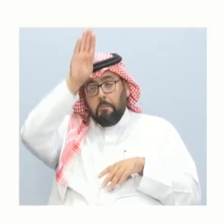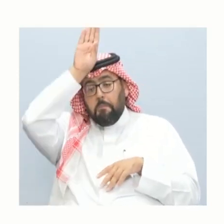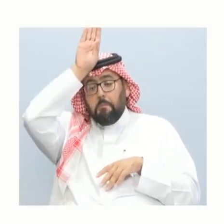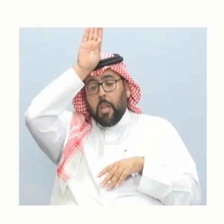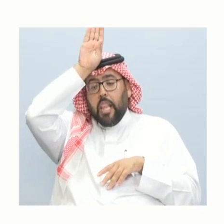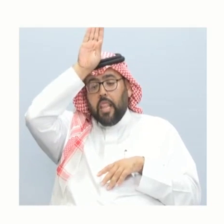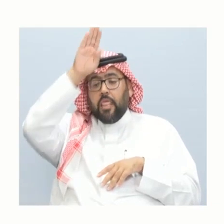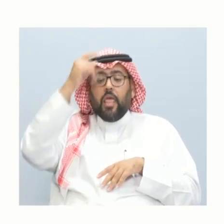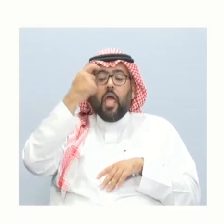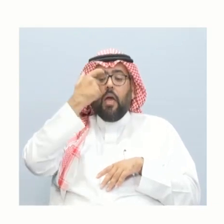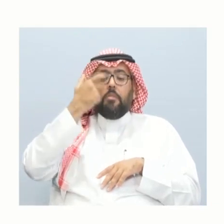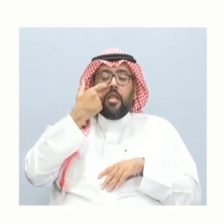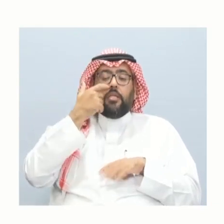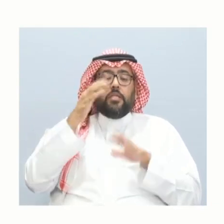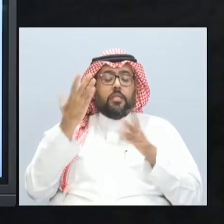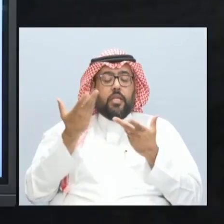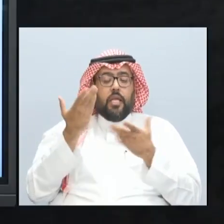ايها الابطال